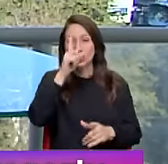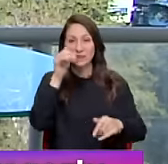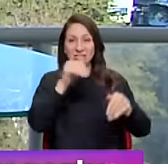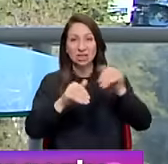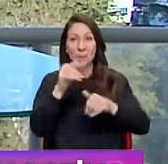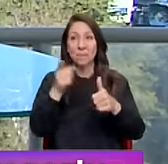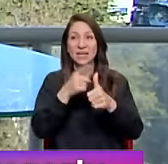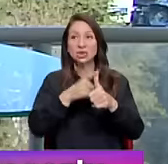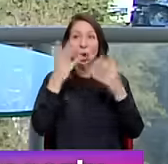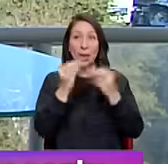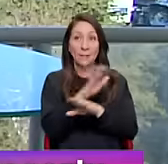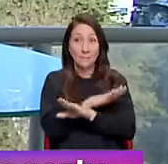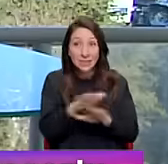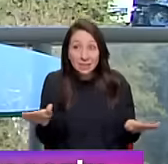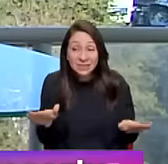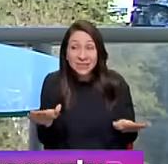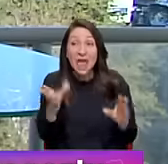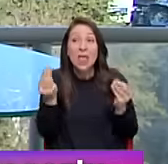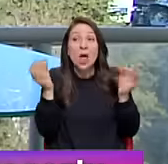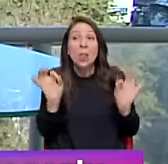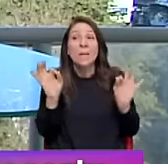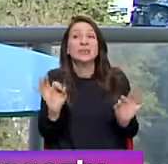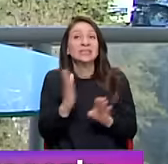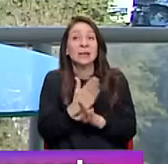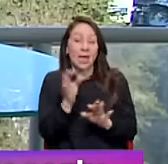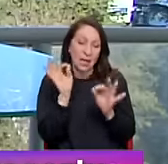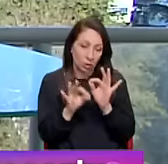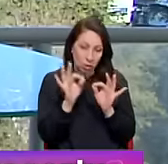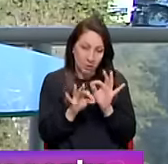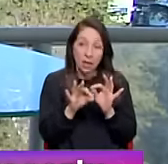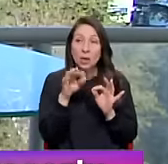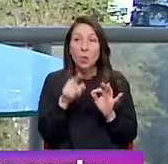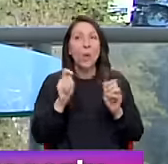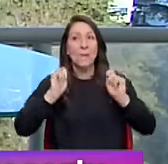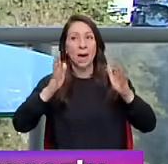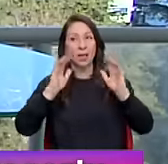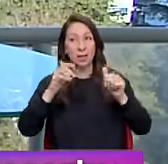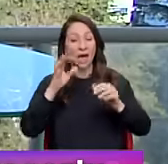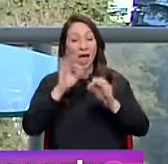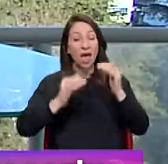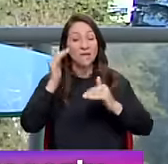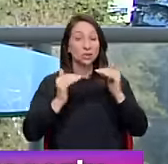seçimde birinci parti olarak çıkmasının en önemli sebebi ekonomi. Bu pahalılık,